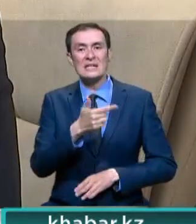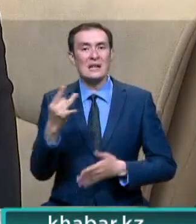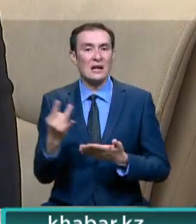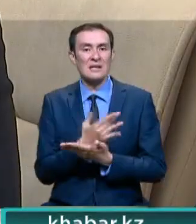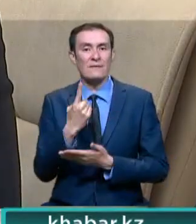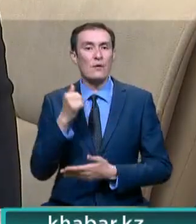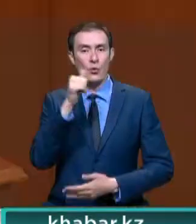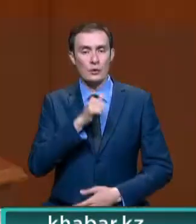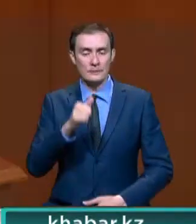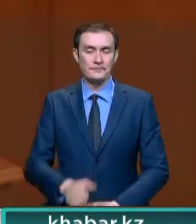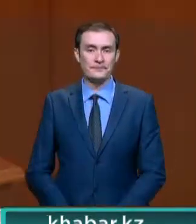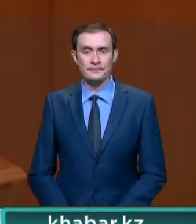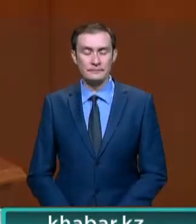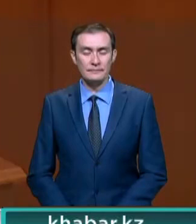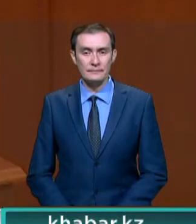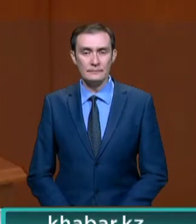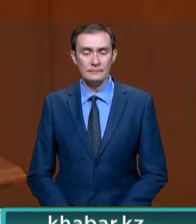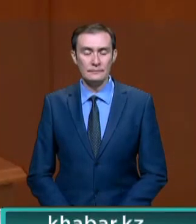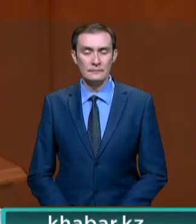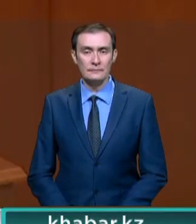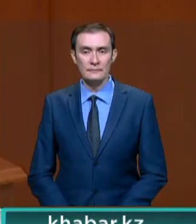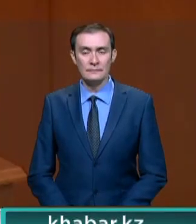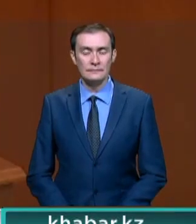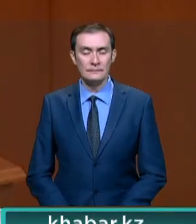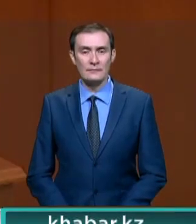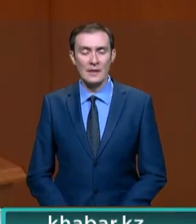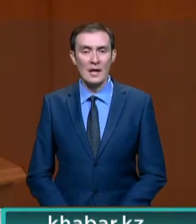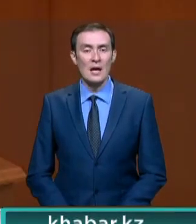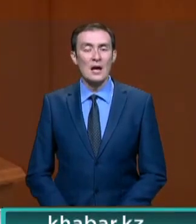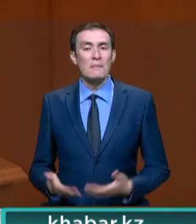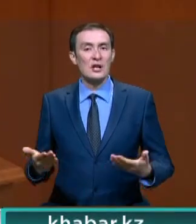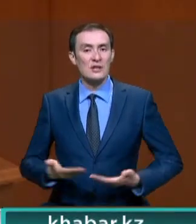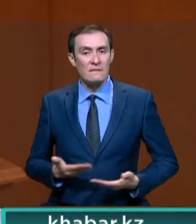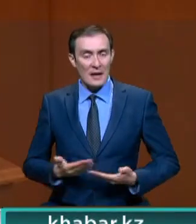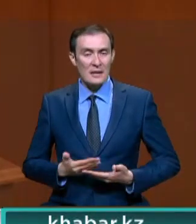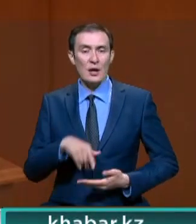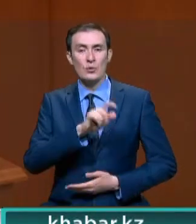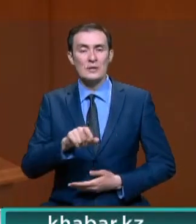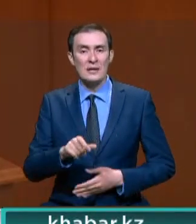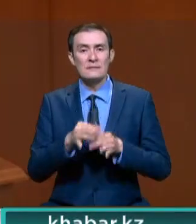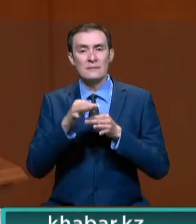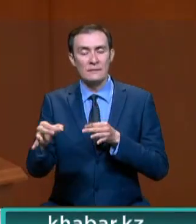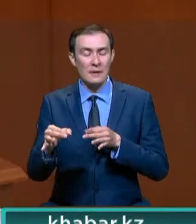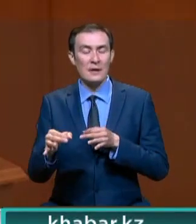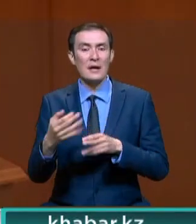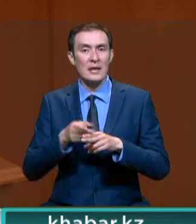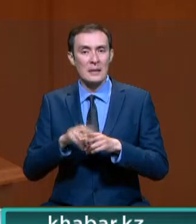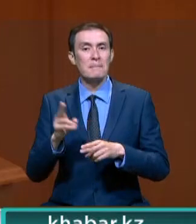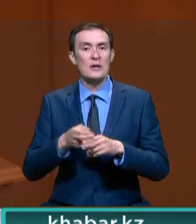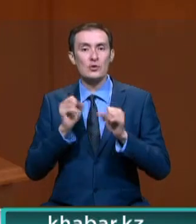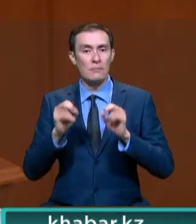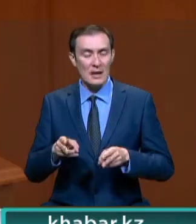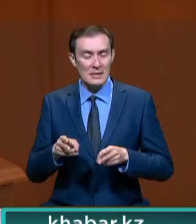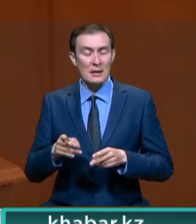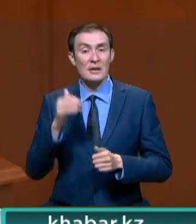год фундатор замаран проживание людей за пределами района падения является безопасным